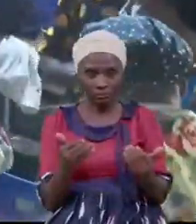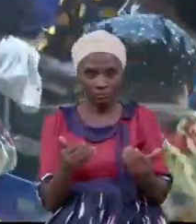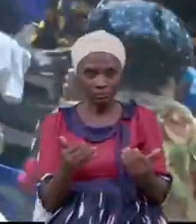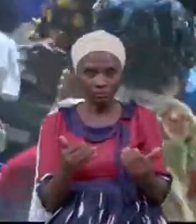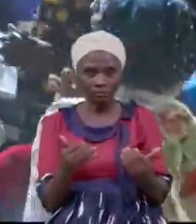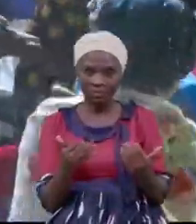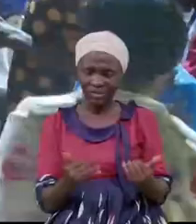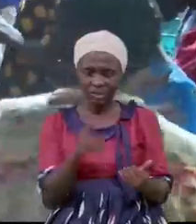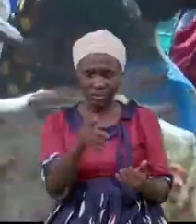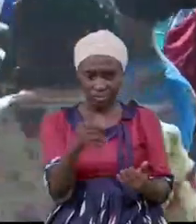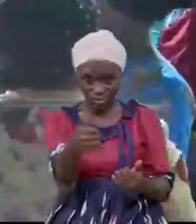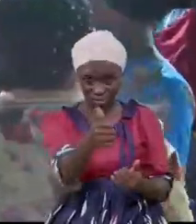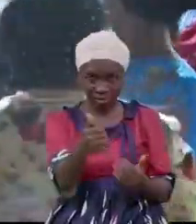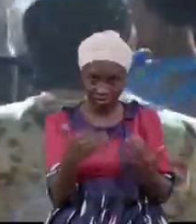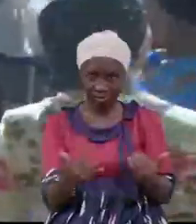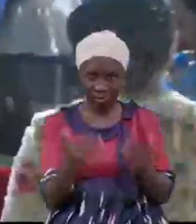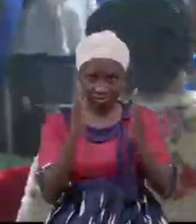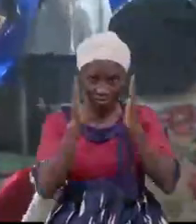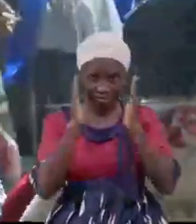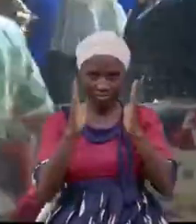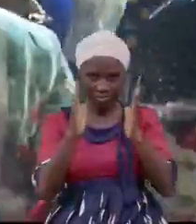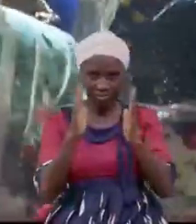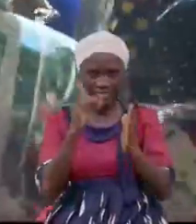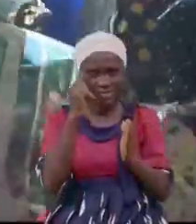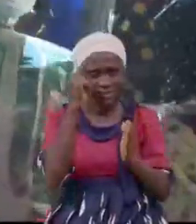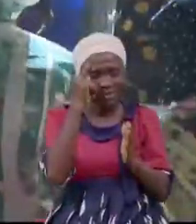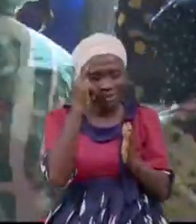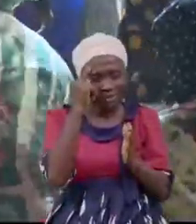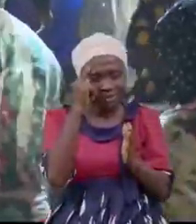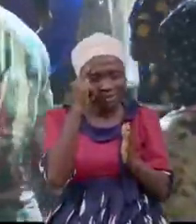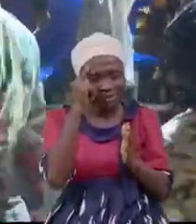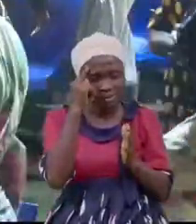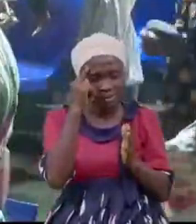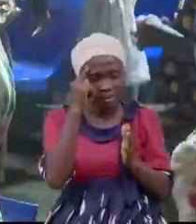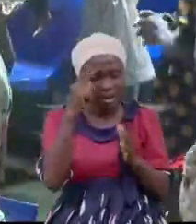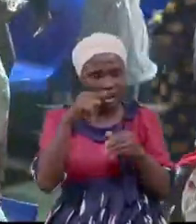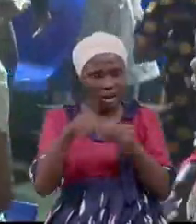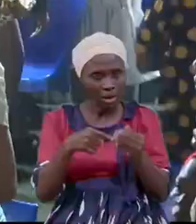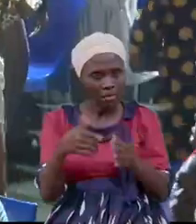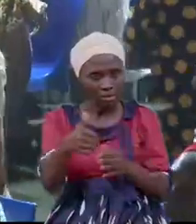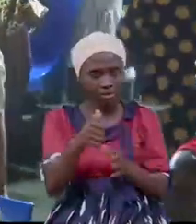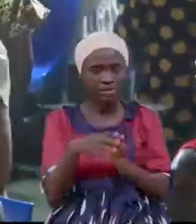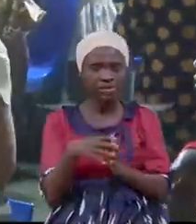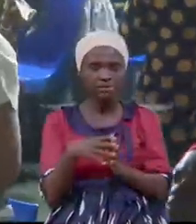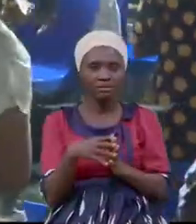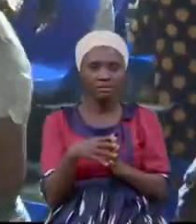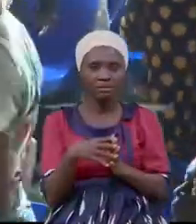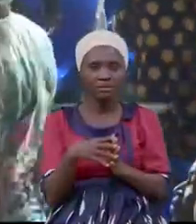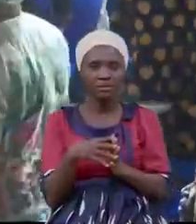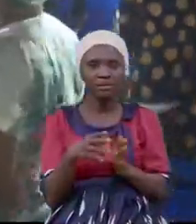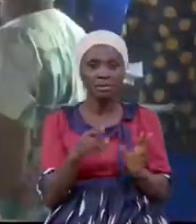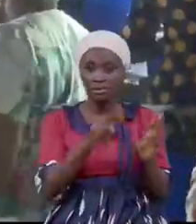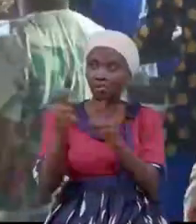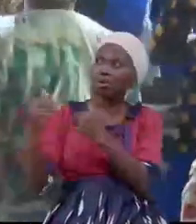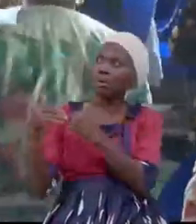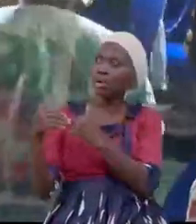plaît regarde un peu revois un peu ta vie ce n'est pas la personne qui est derrière toi hein regarde